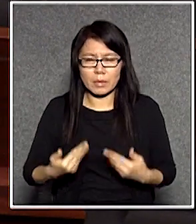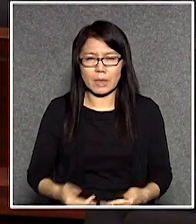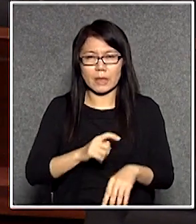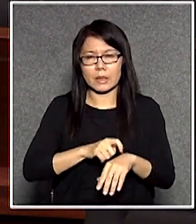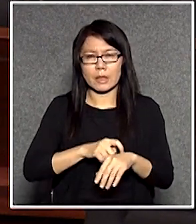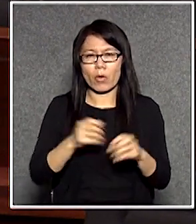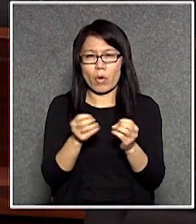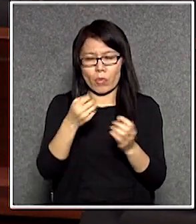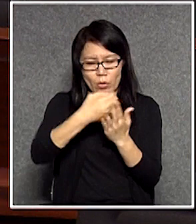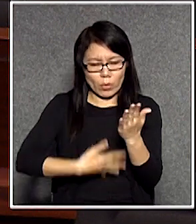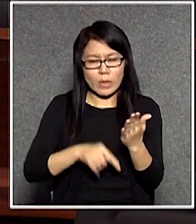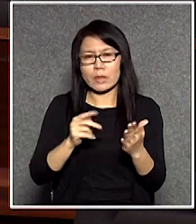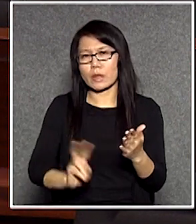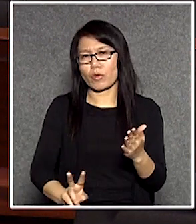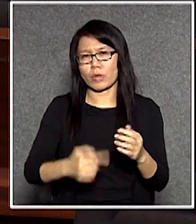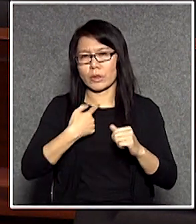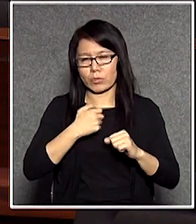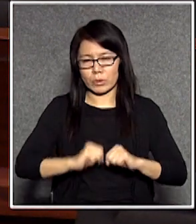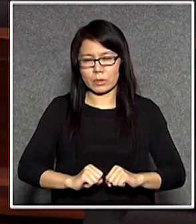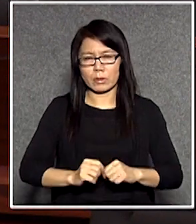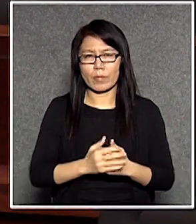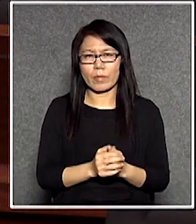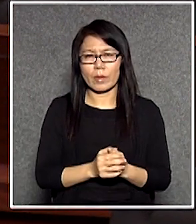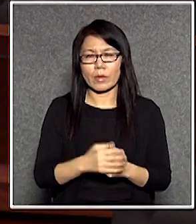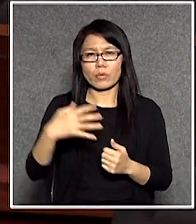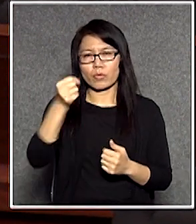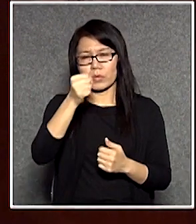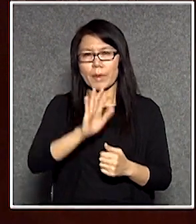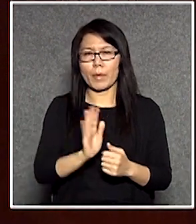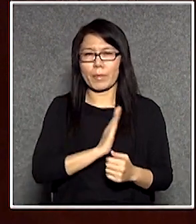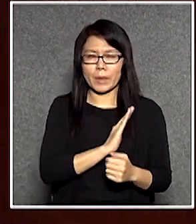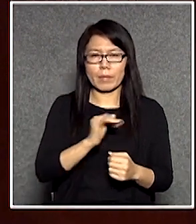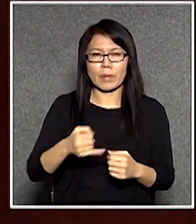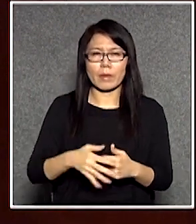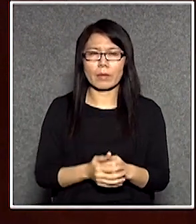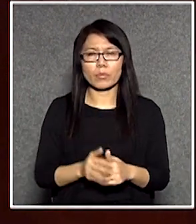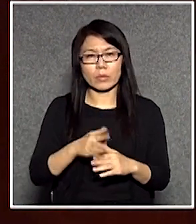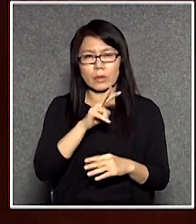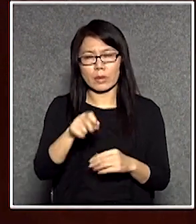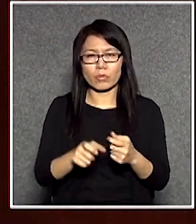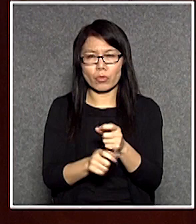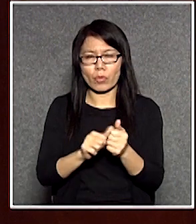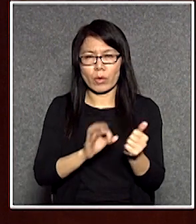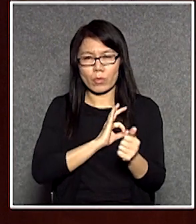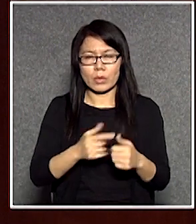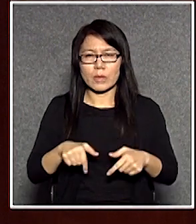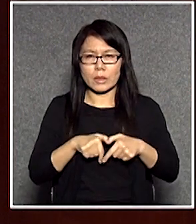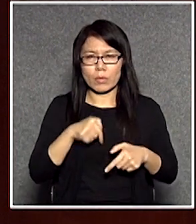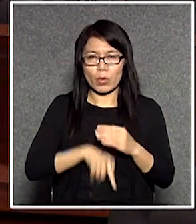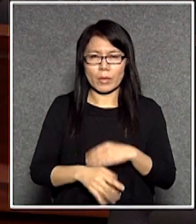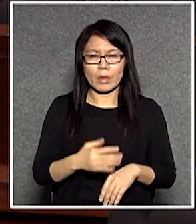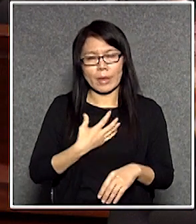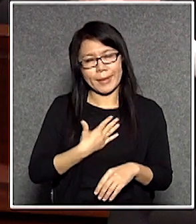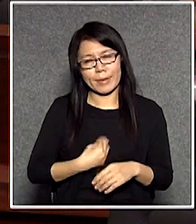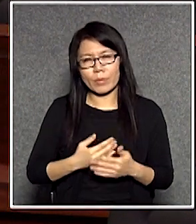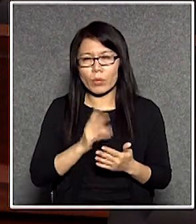規則，我們都要堅守一個原則，因為作為主席是不可以偏離的。所以你看到我在財委會無論我心裡面幾咁無奈，我